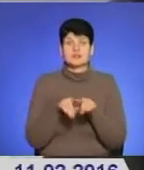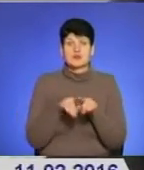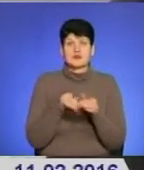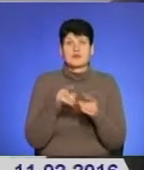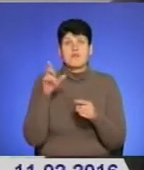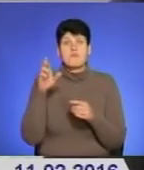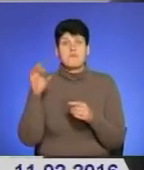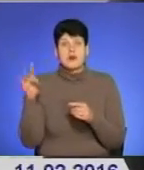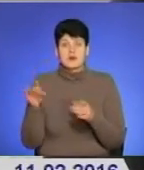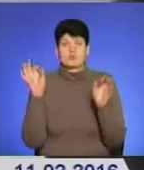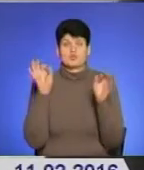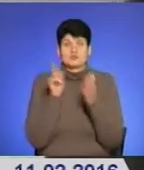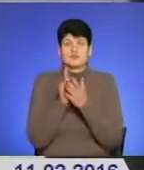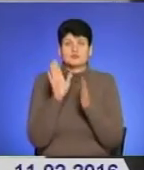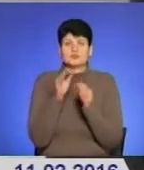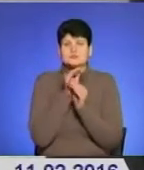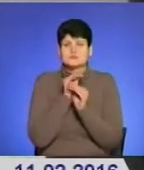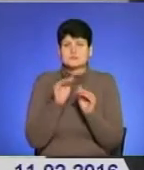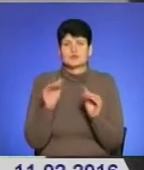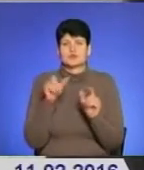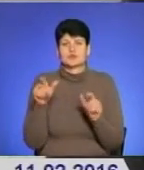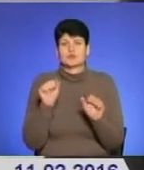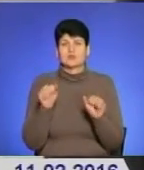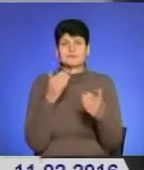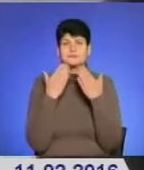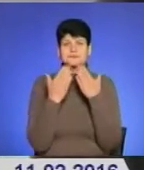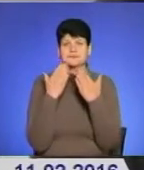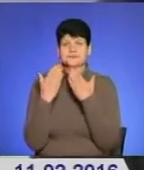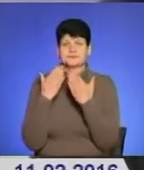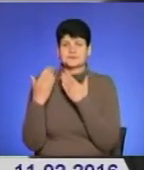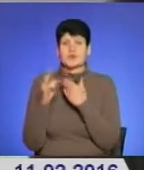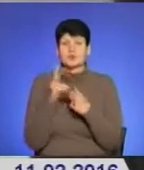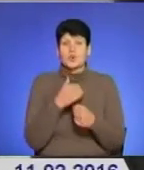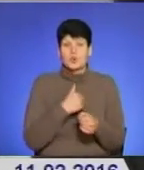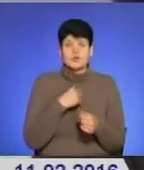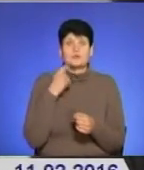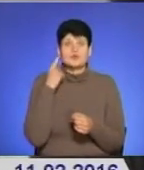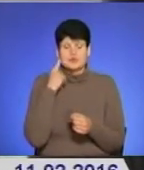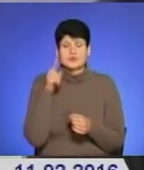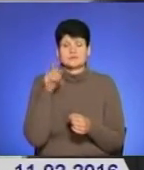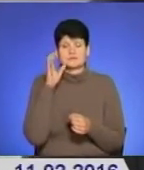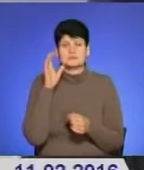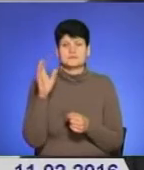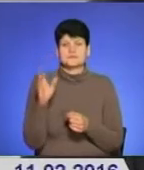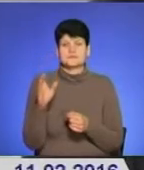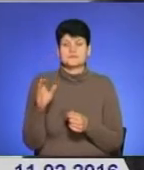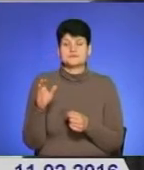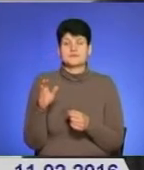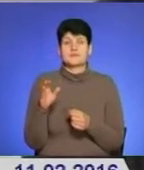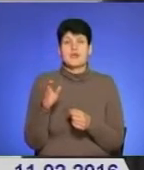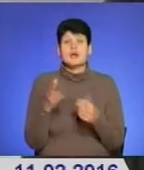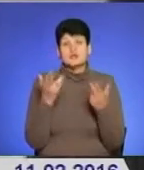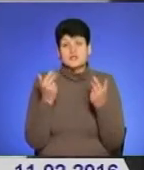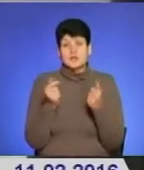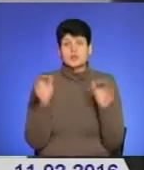музика повинна звучати не голосно, щоб людини могли поспілкуватися. Хто захоче почути, почує. А звичайно, що